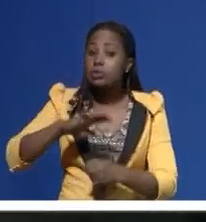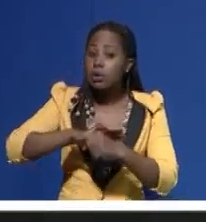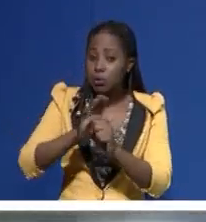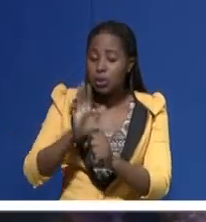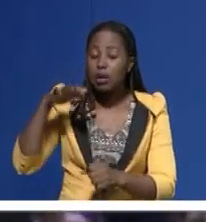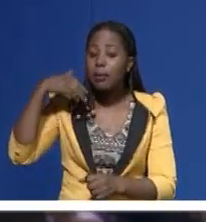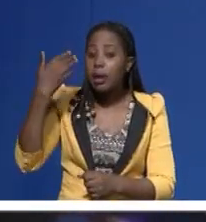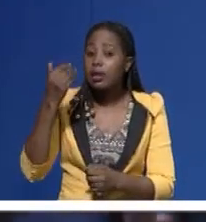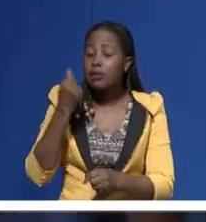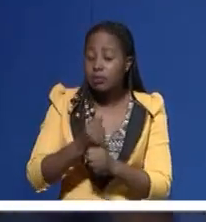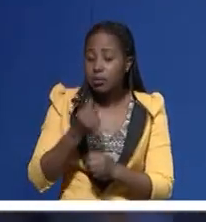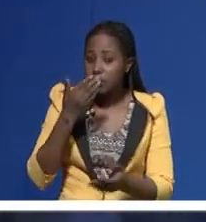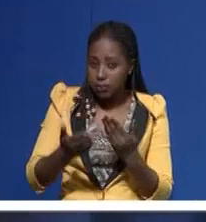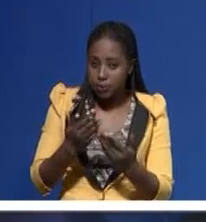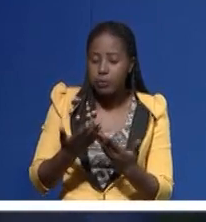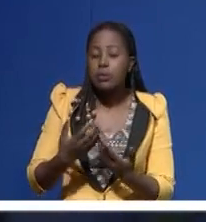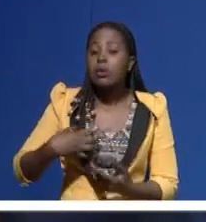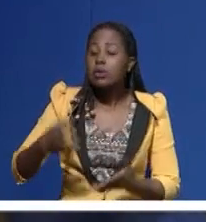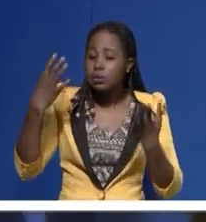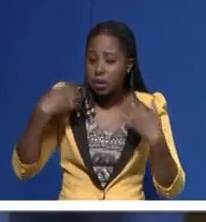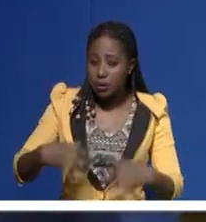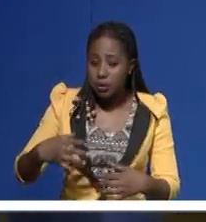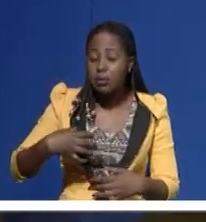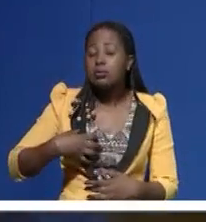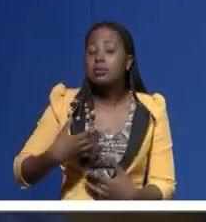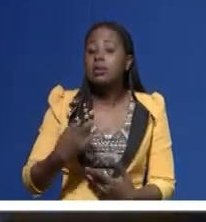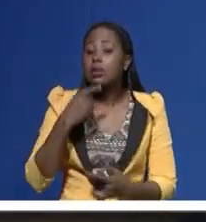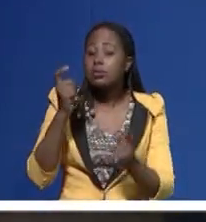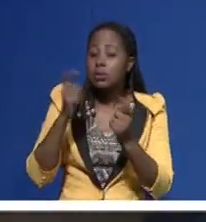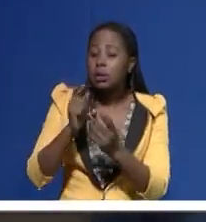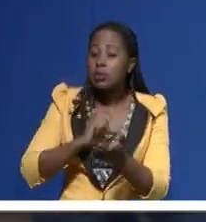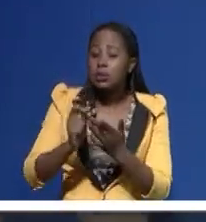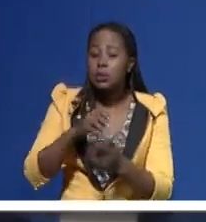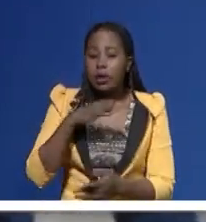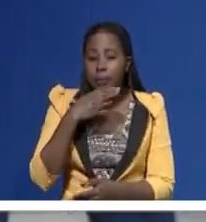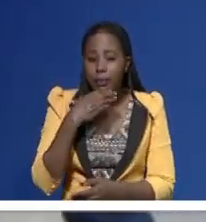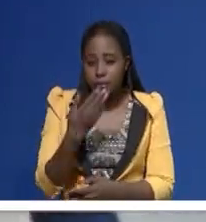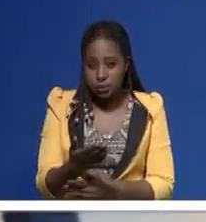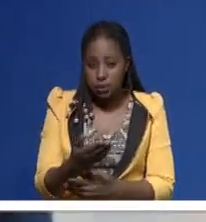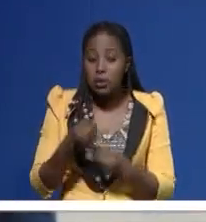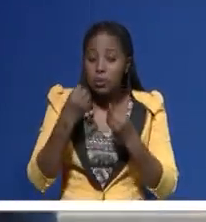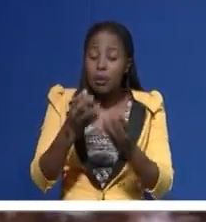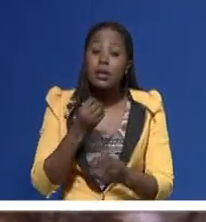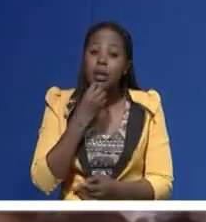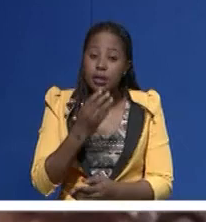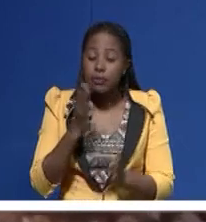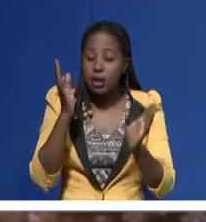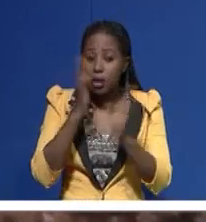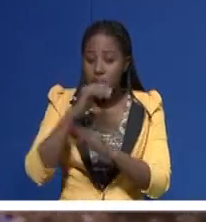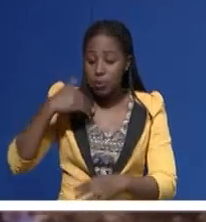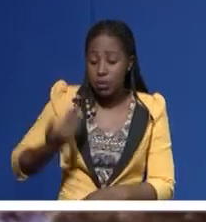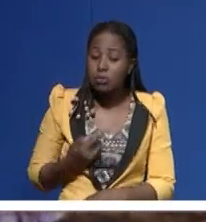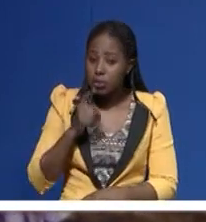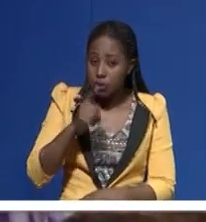baada ya kupimwa. Waziri wa Afya wa Kenya Mutahi Kagwe anakutana na waandishi wa habari na kuwapa taarifa ya hali ya mwanamke